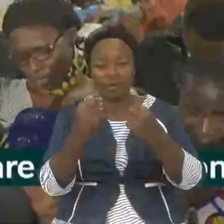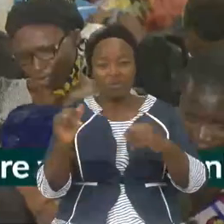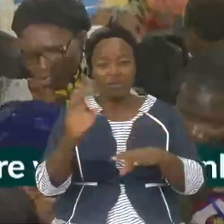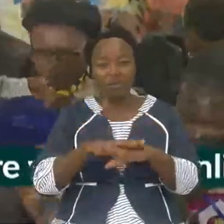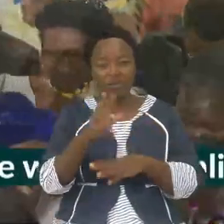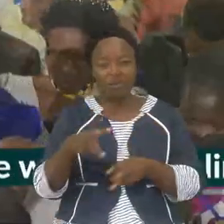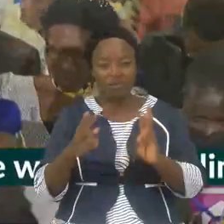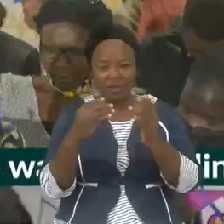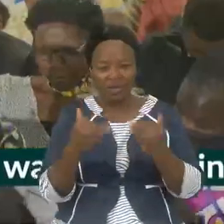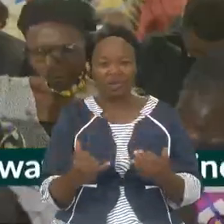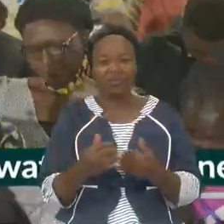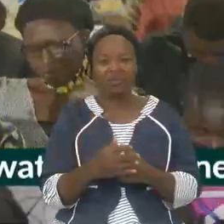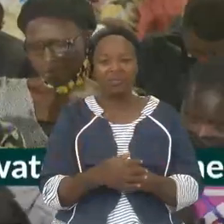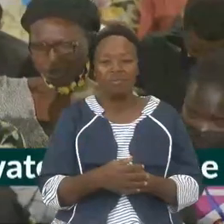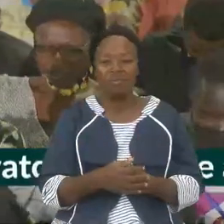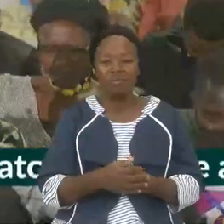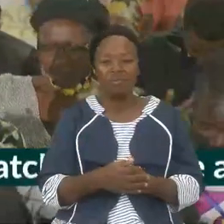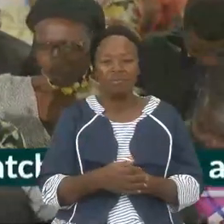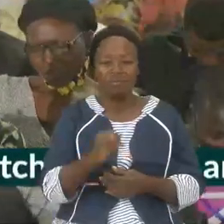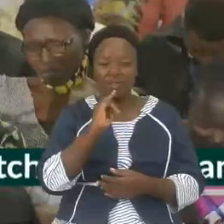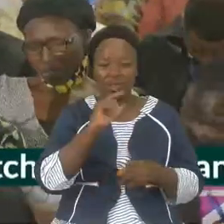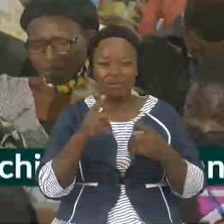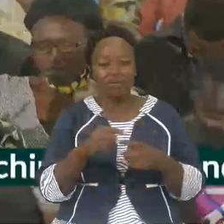Cela vous arrivera maintenant.